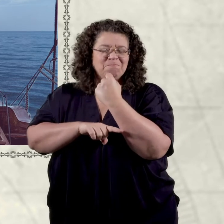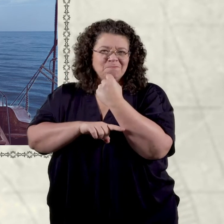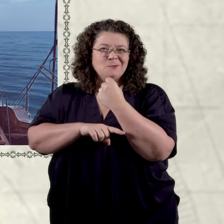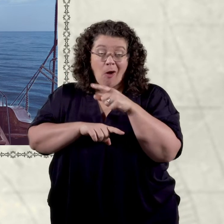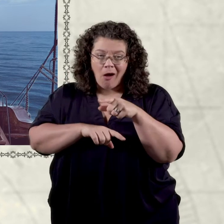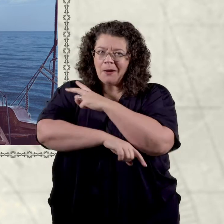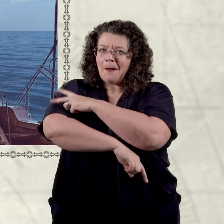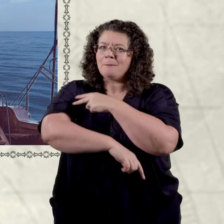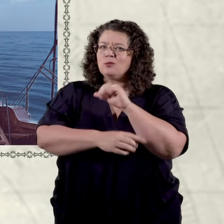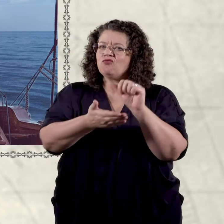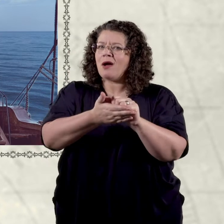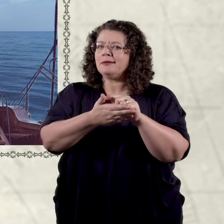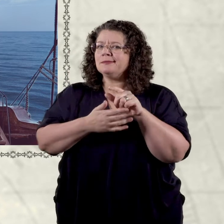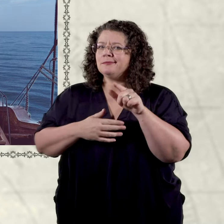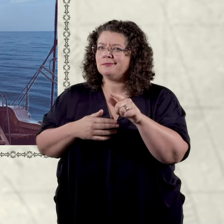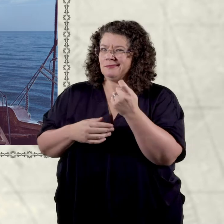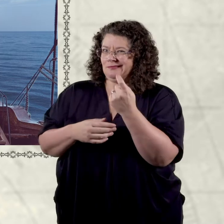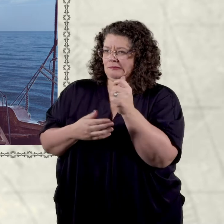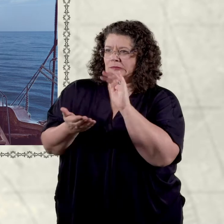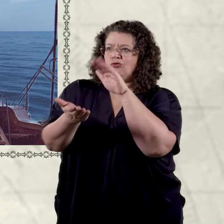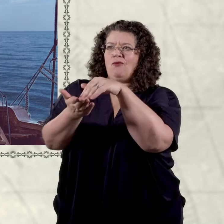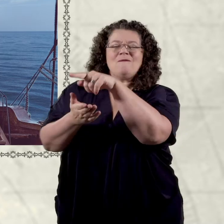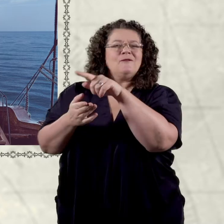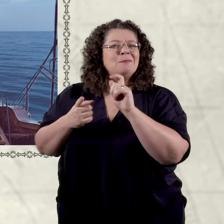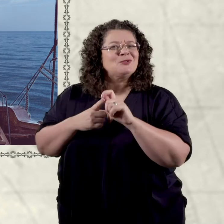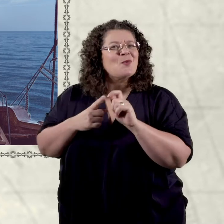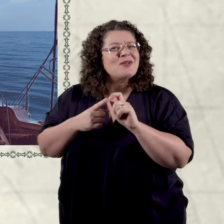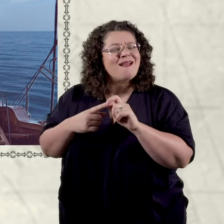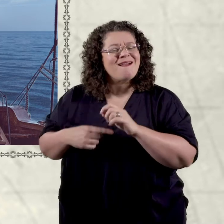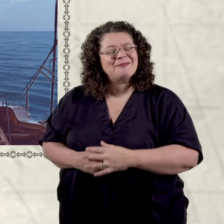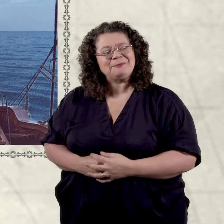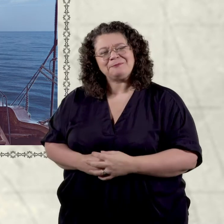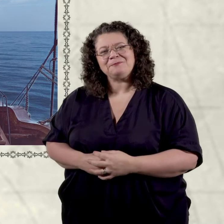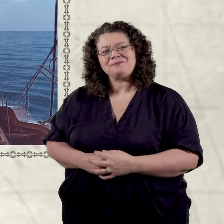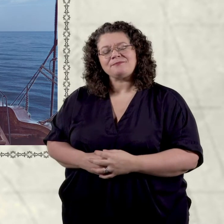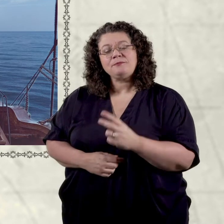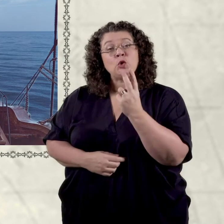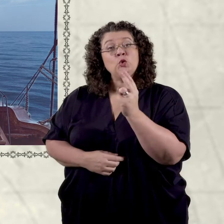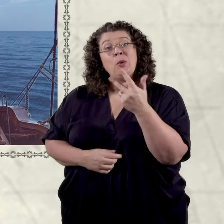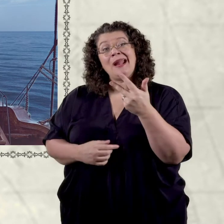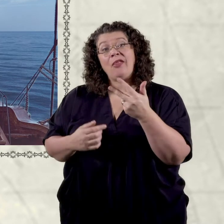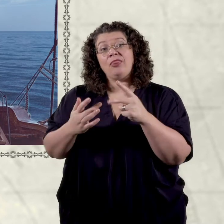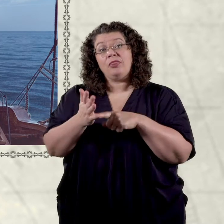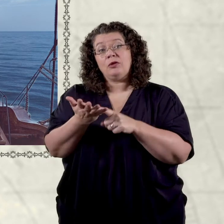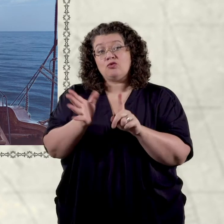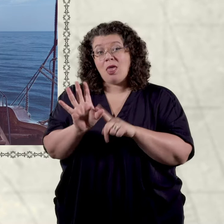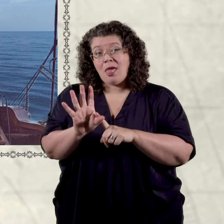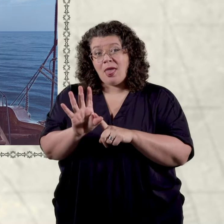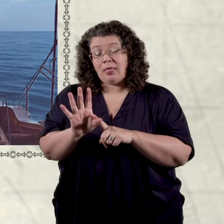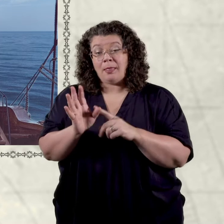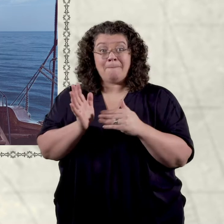chi, mi oedd o. Oedden ni bron iawn a chyrraedd Patagonia. Gorffennaf yr 8